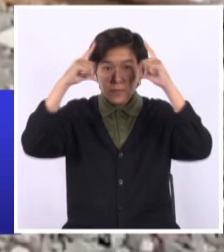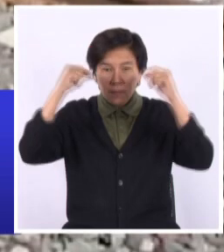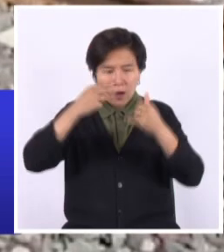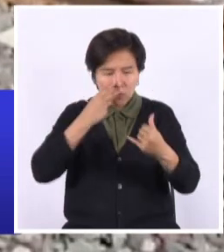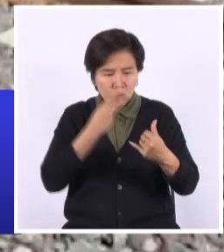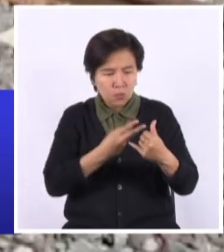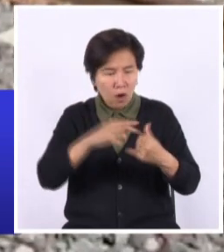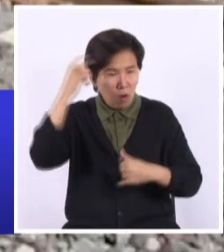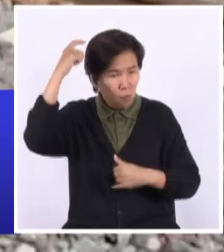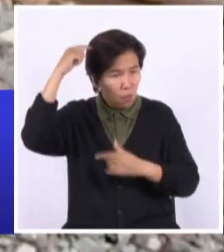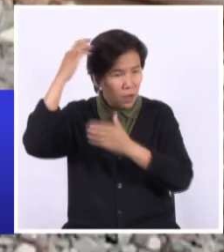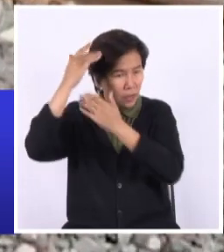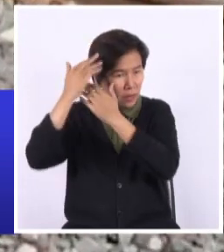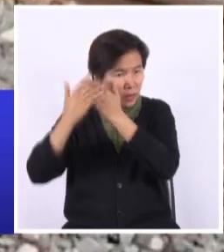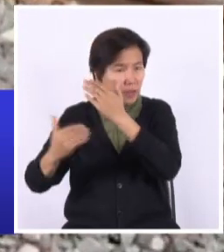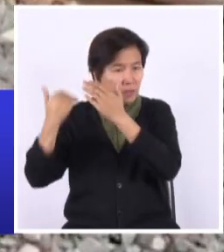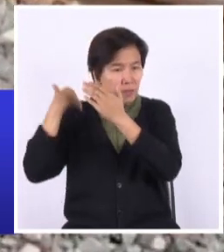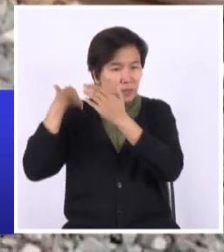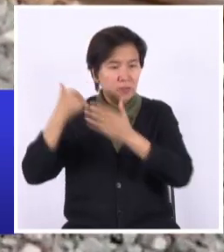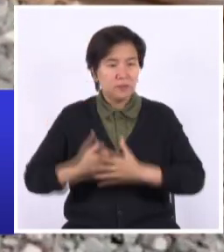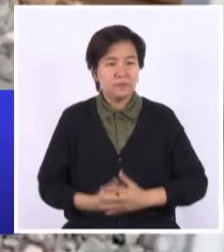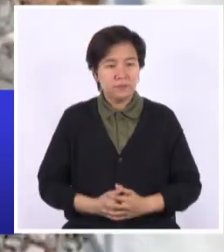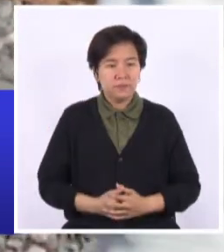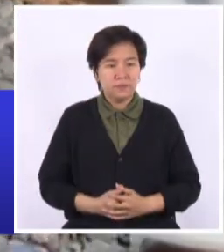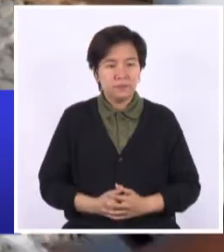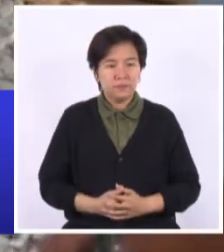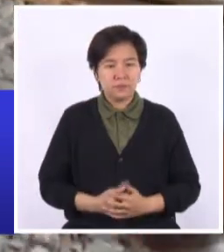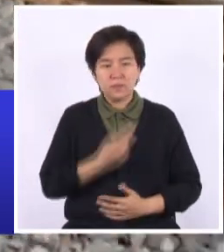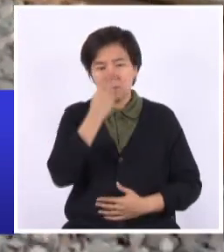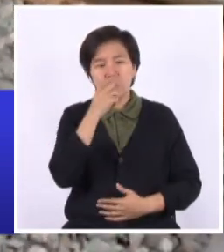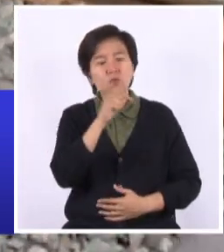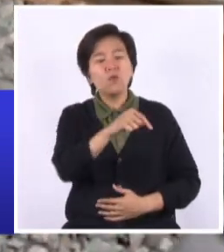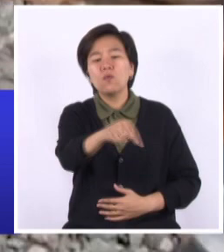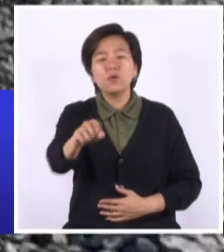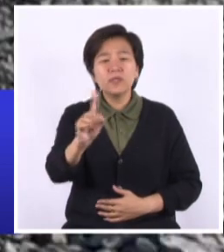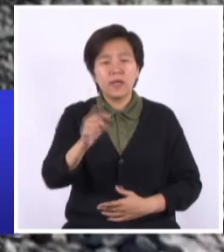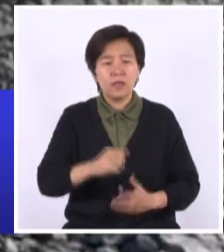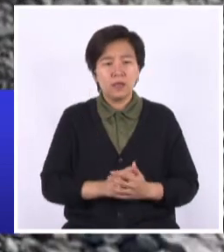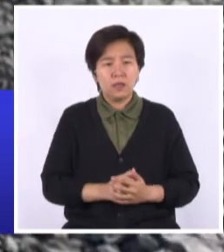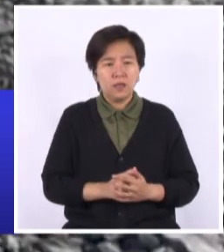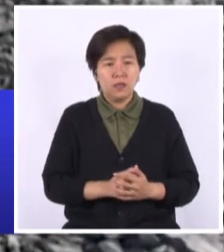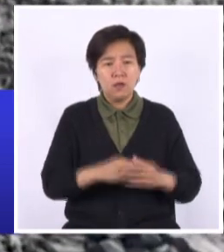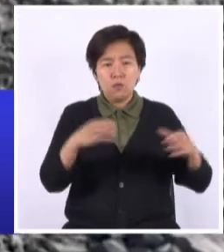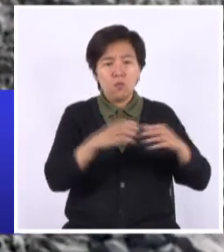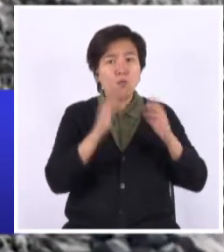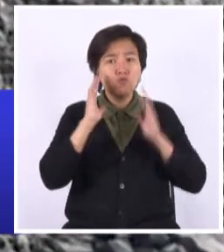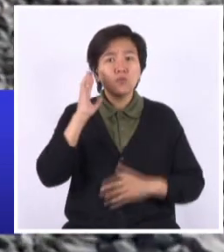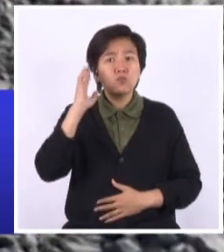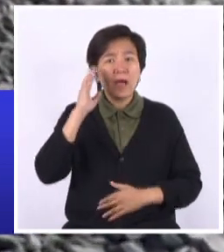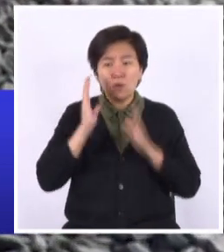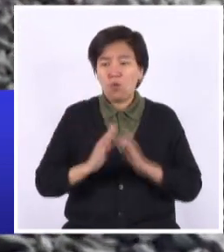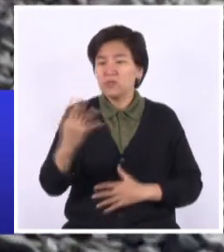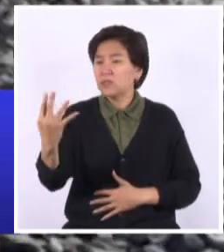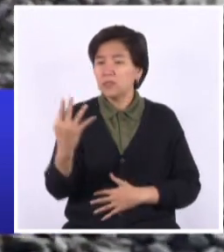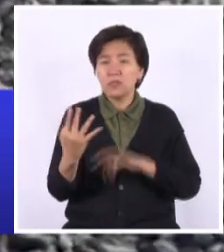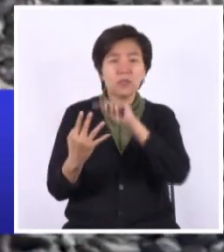รษะนะคะเลือดไหลออกมาเยอะเลยนะบอกเอางี้แล้วกันน้องพาไปชี้จุดเกิดเหตุหน่อยที่บอกว่าผู้ชายรุมทำร้ายเนี่ยเป็นอย่างไรบ้างเจ้าตัวเนี่ยค่ะ